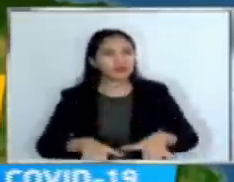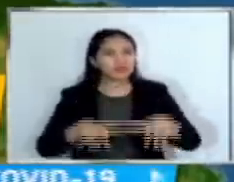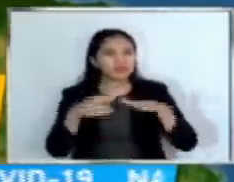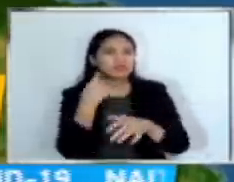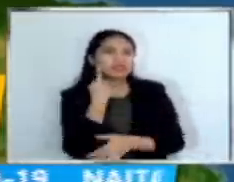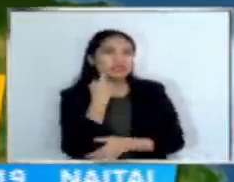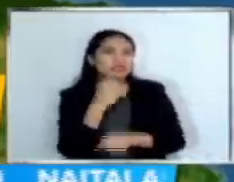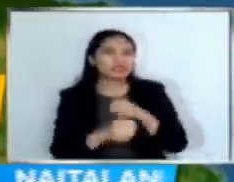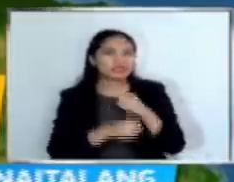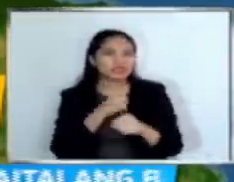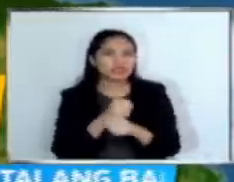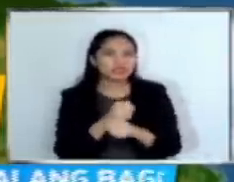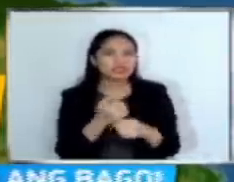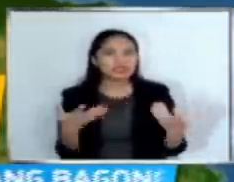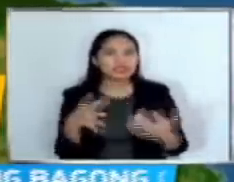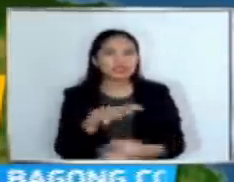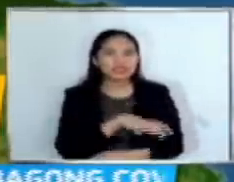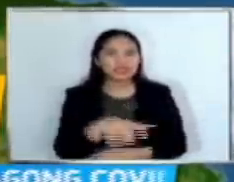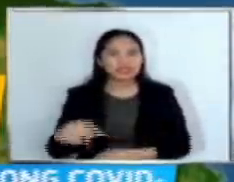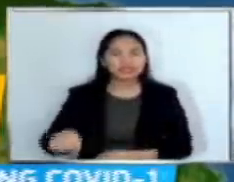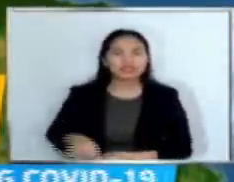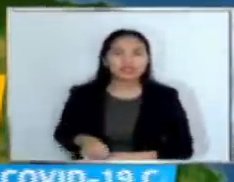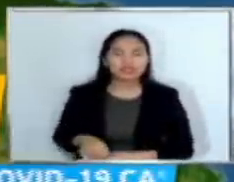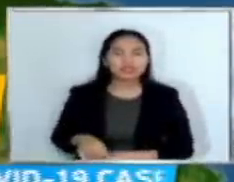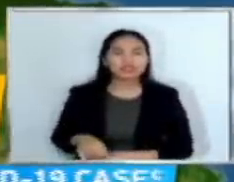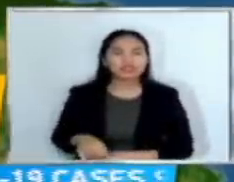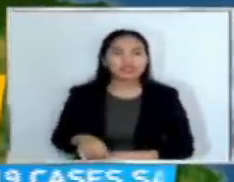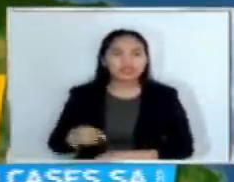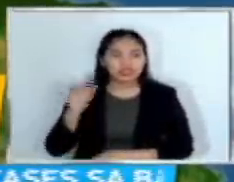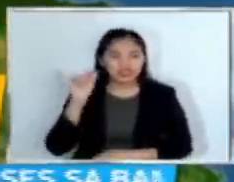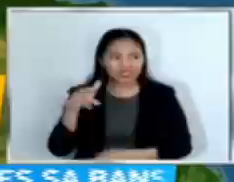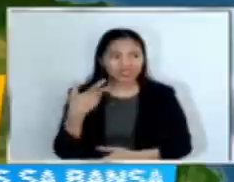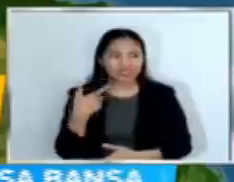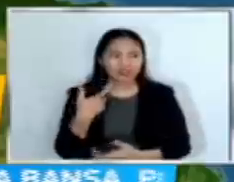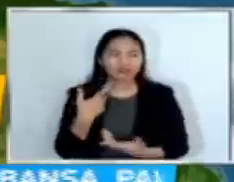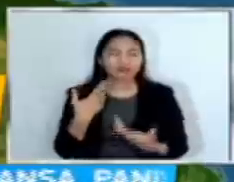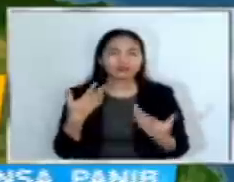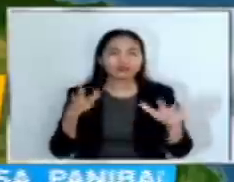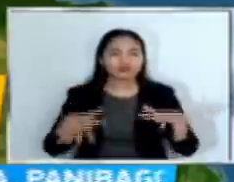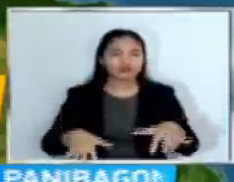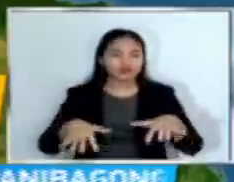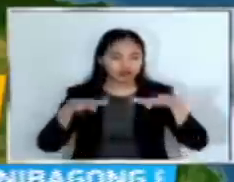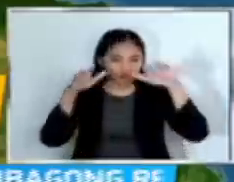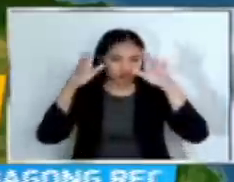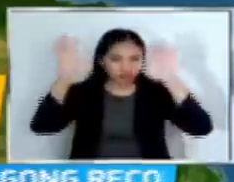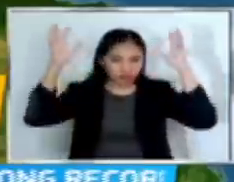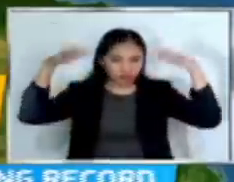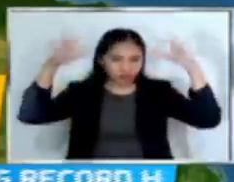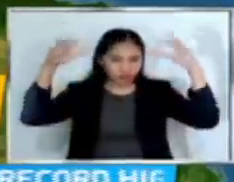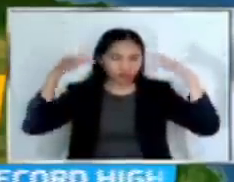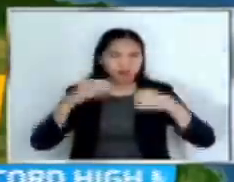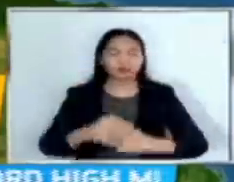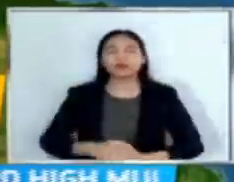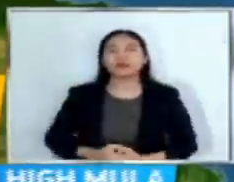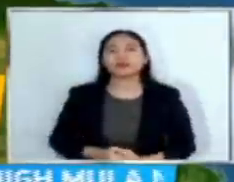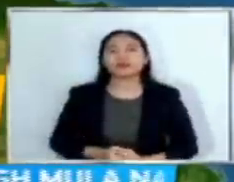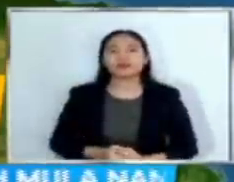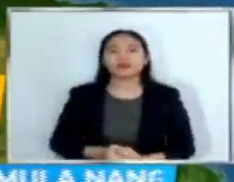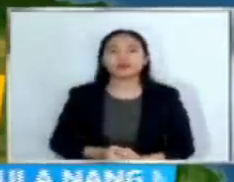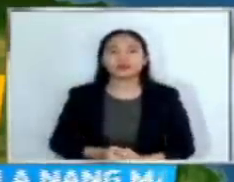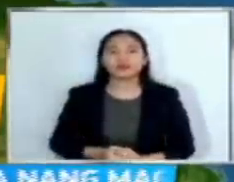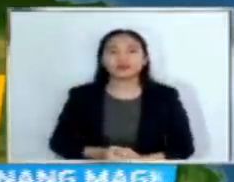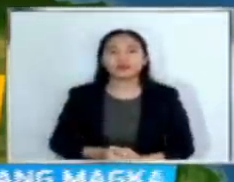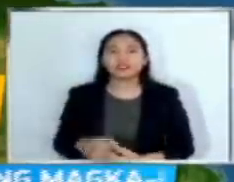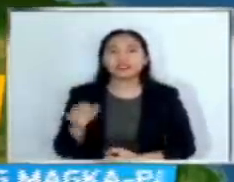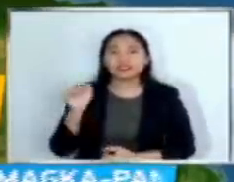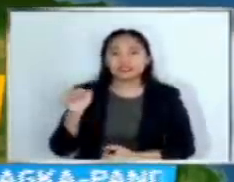sa may Cagayan Valley area. Doon ho kaya tatama ulit yung mga malakas na pag-ulan? Well, kasi itong nagpabaha ka last